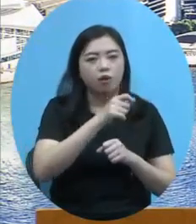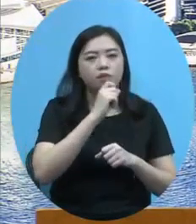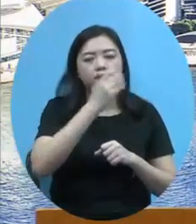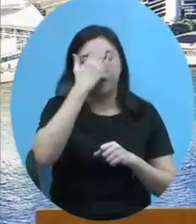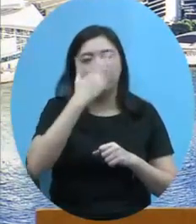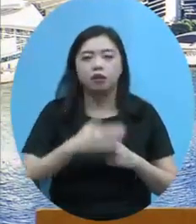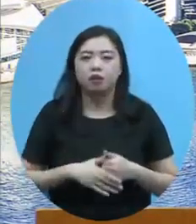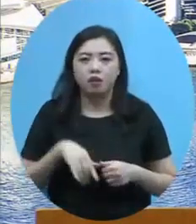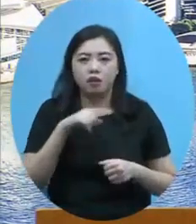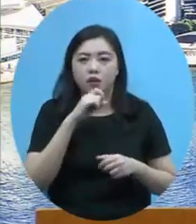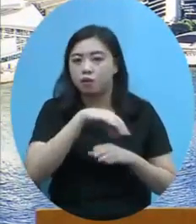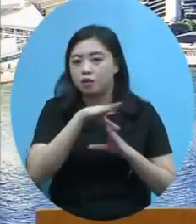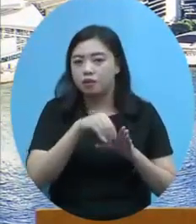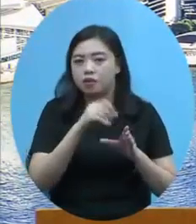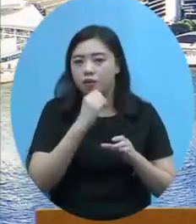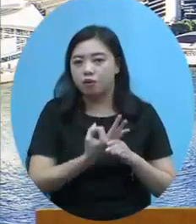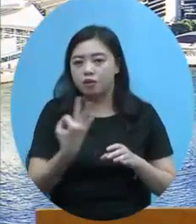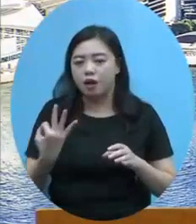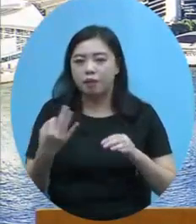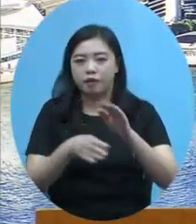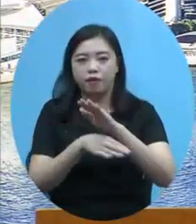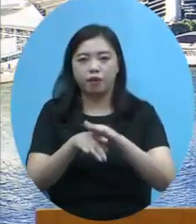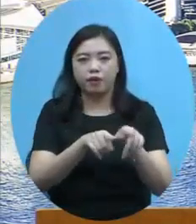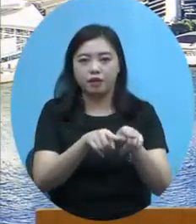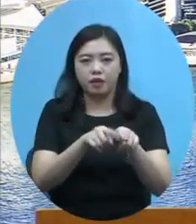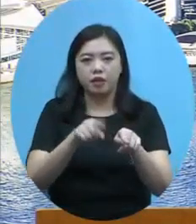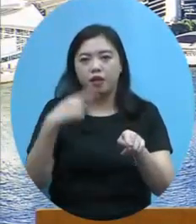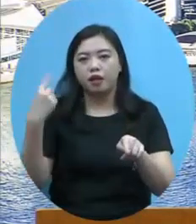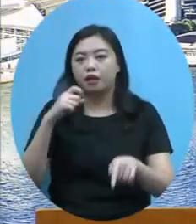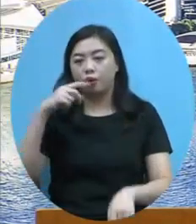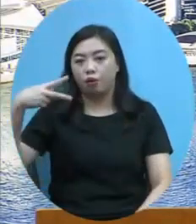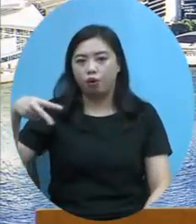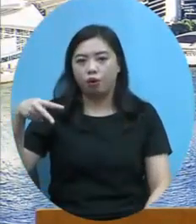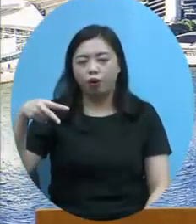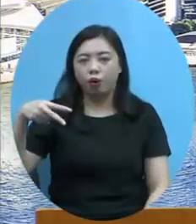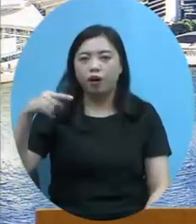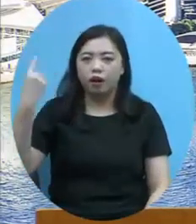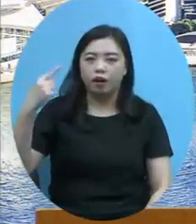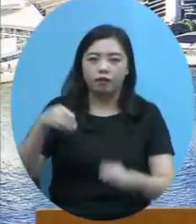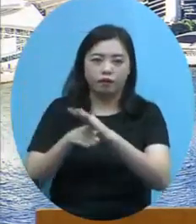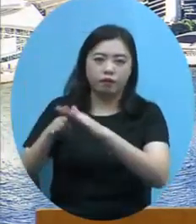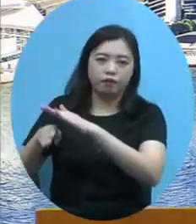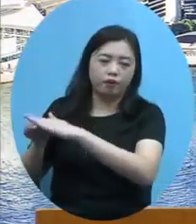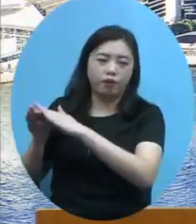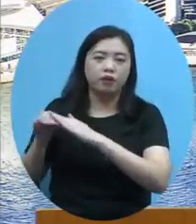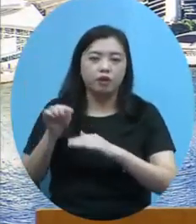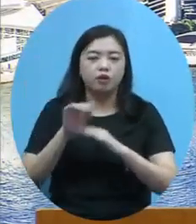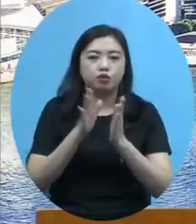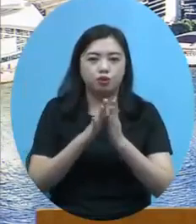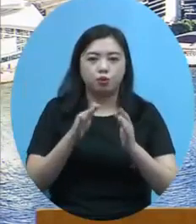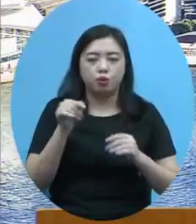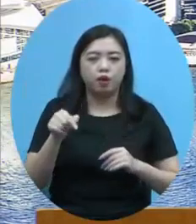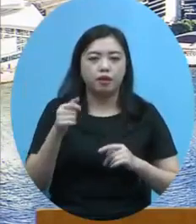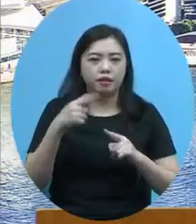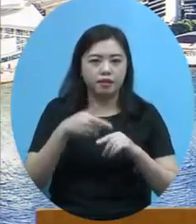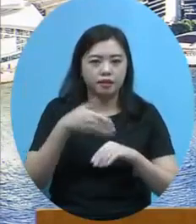咁當中有3個個案咧係同一間房，咁另外2個個案咧係喺另外2間嘅房啦。咁呢啲院友咧，佢哋都喺